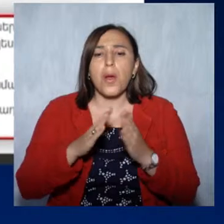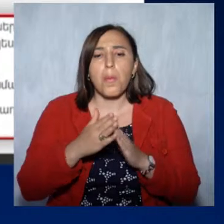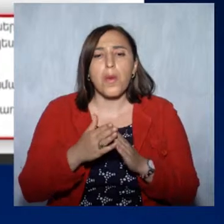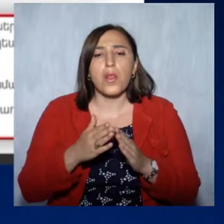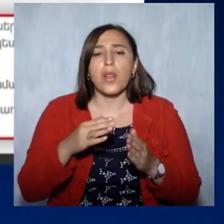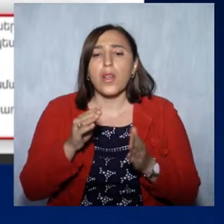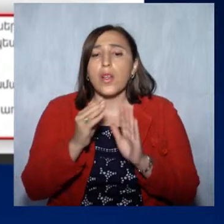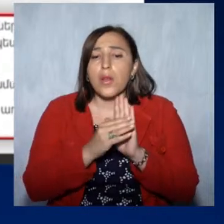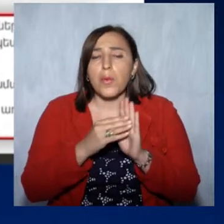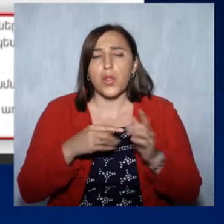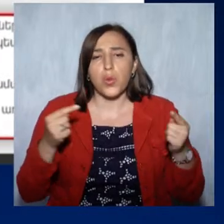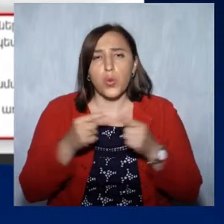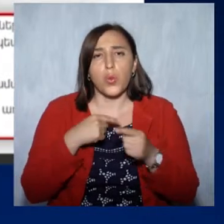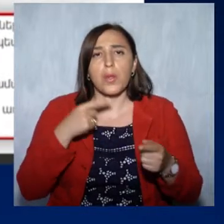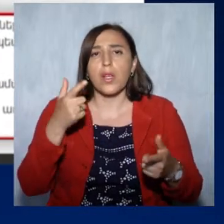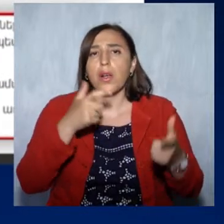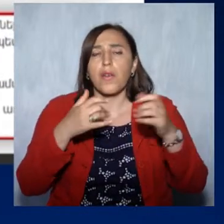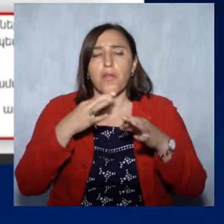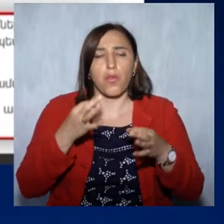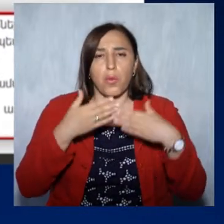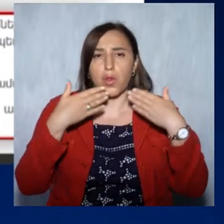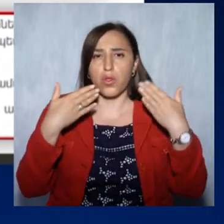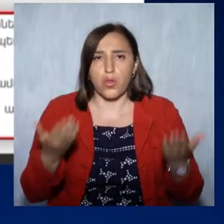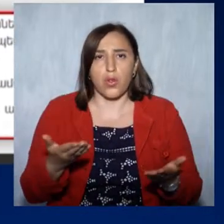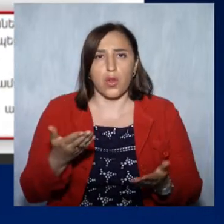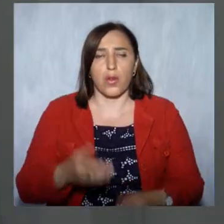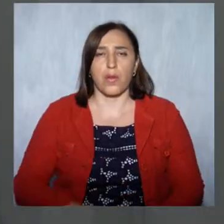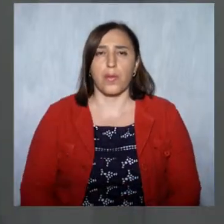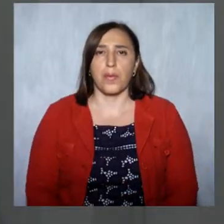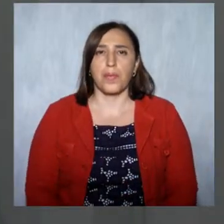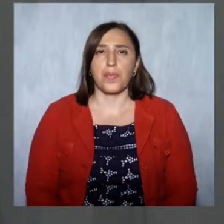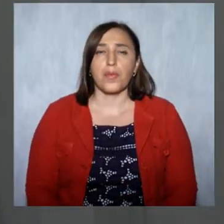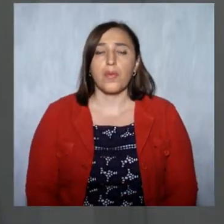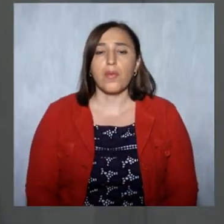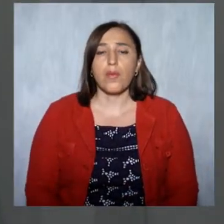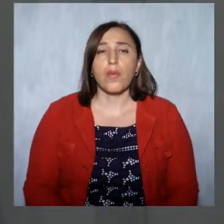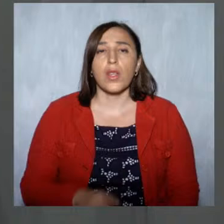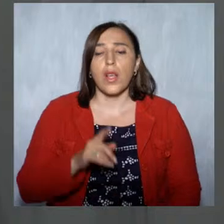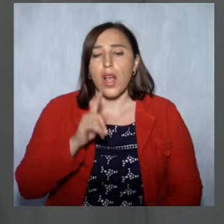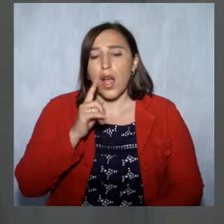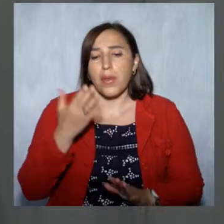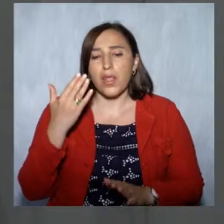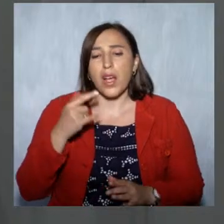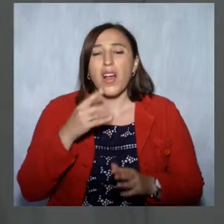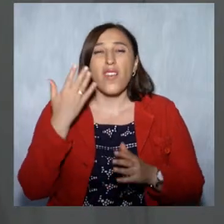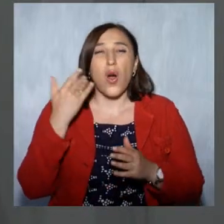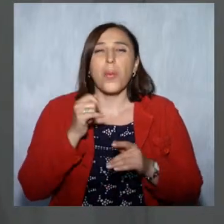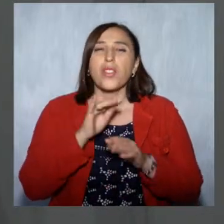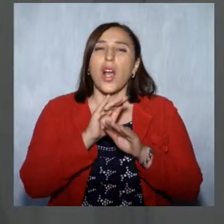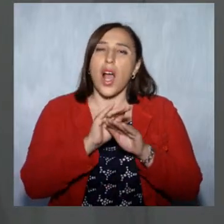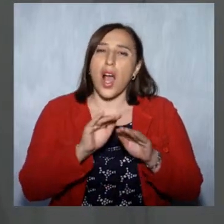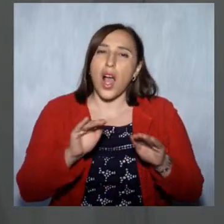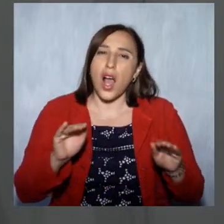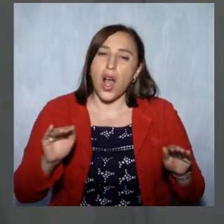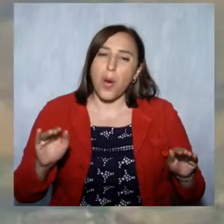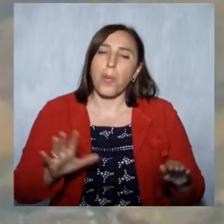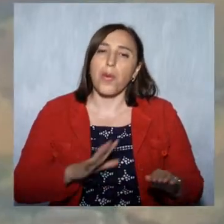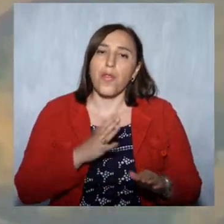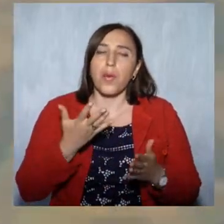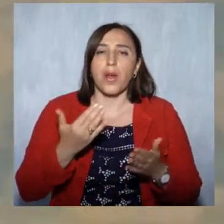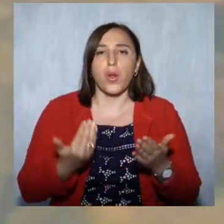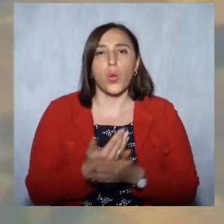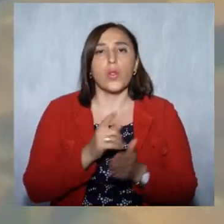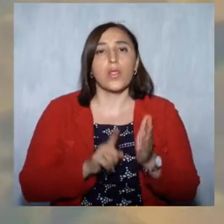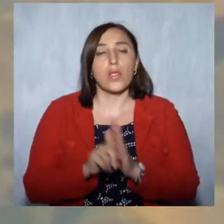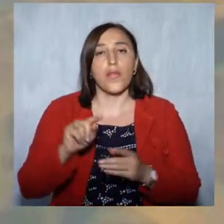դիմում բացառապես ադրբեջանական սադրանքներին հակազդելու նպատակով։ Ամիսների համեմատական խաղաղությունից հետո Արցախում հրադադարի ռեժիմի